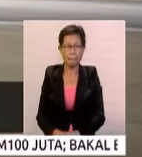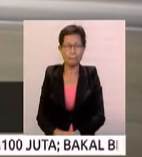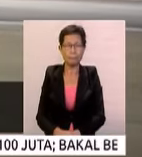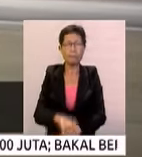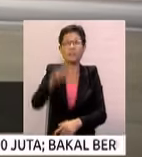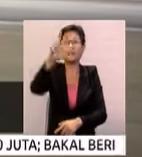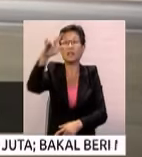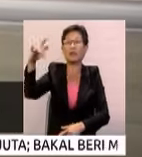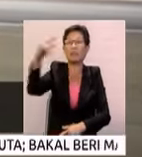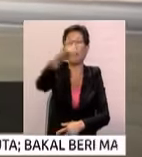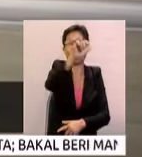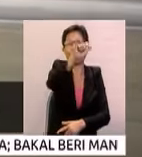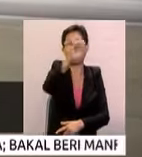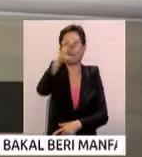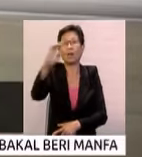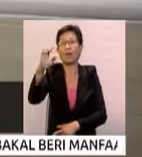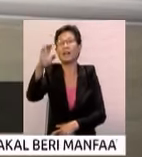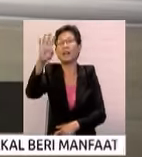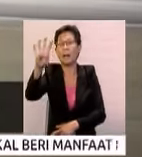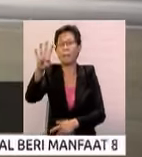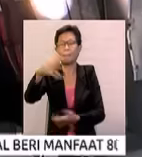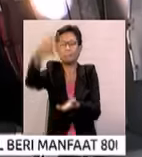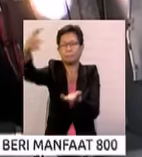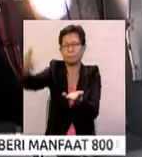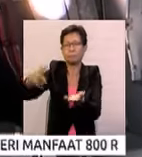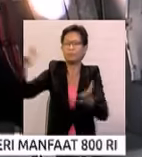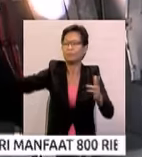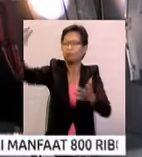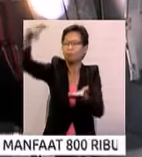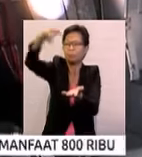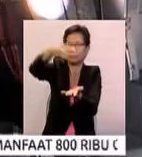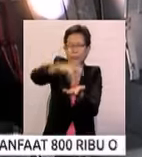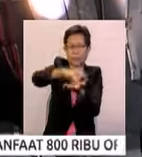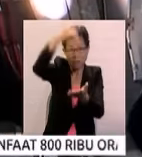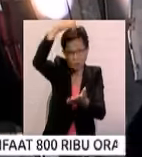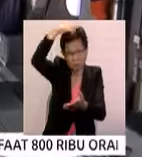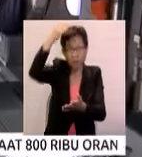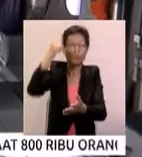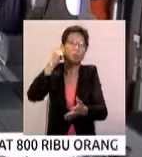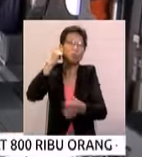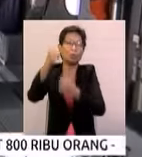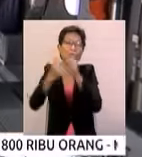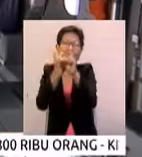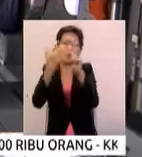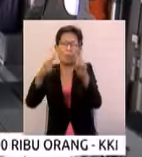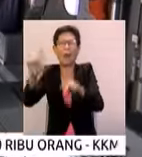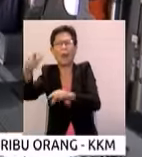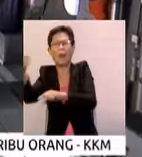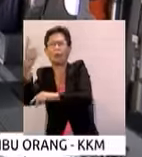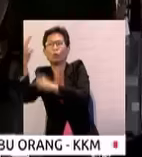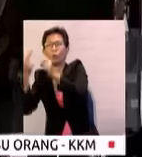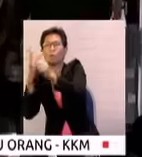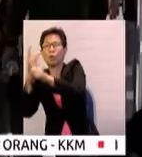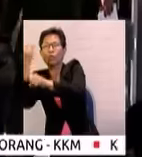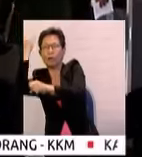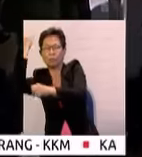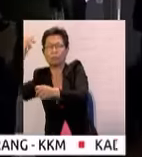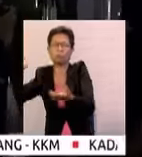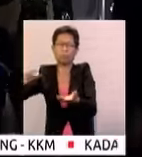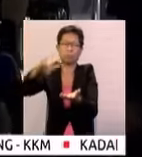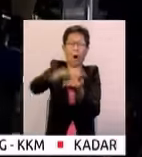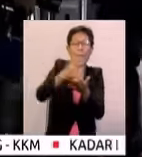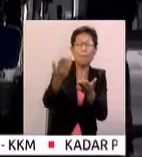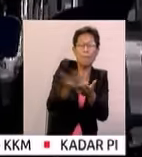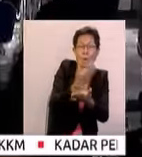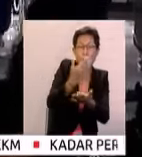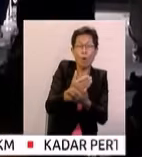Tiga pesawat pertama A400M mendarat di pangkalan TUDM Subang Selangor pada 2015, manakala bakinya 2 tahun lalu. Satu unit baharu